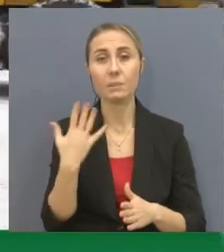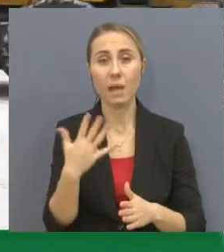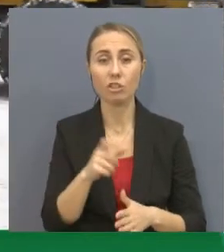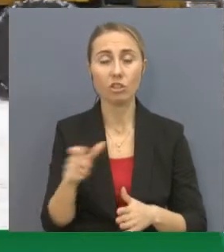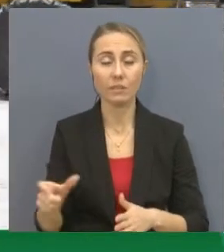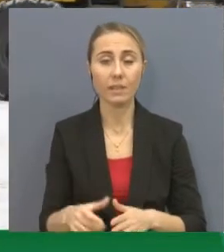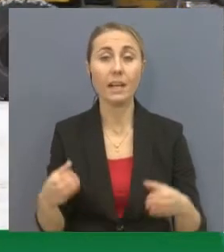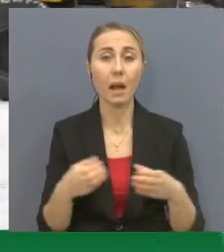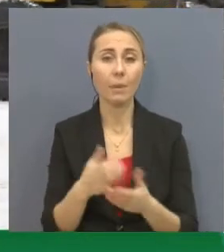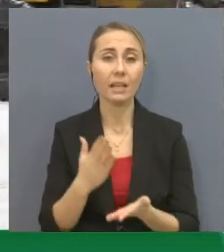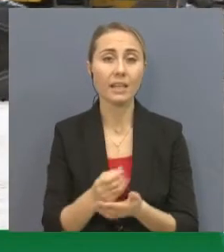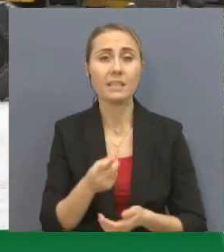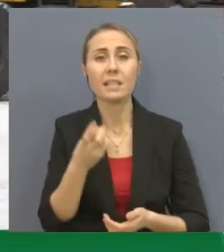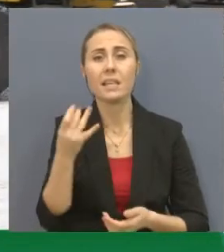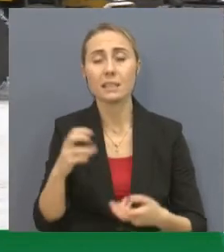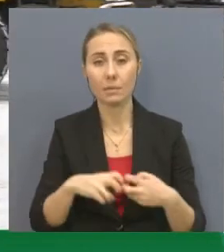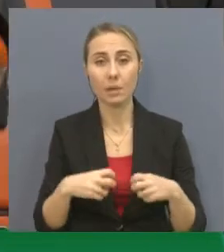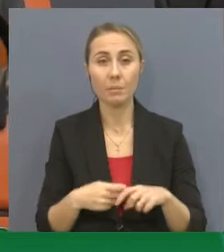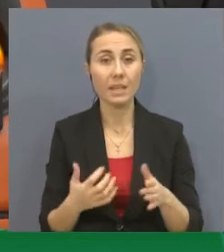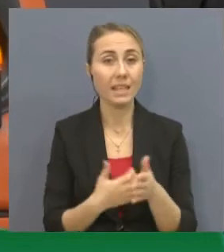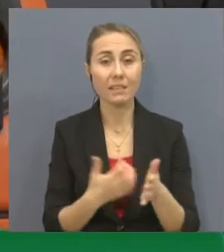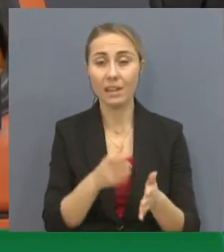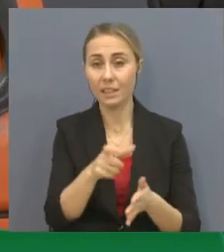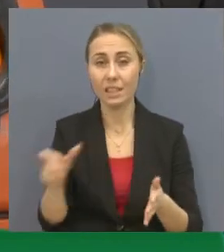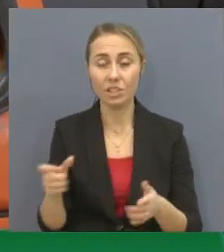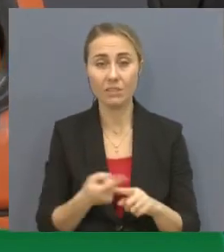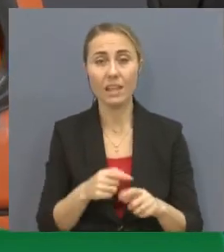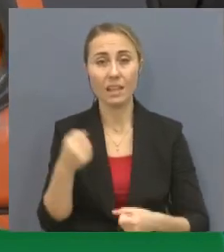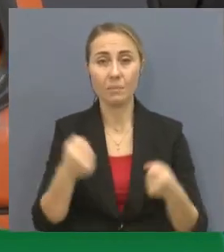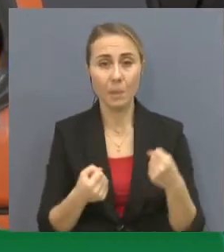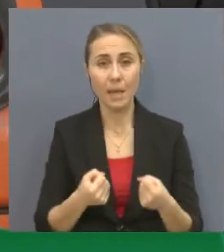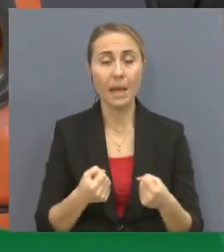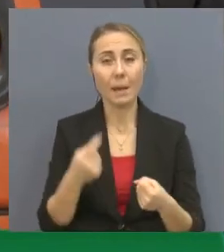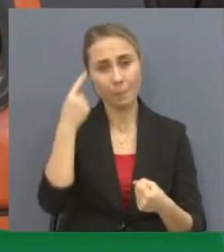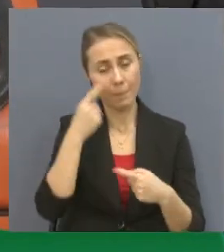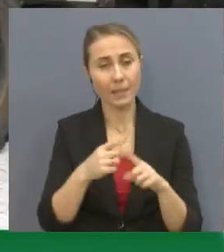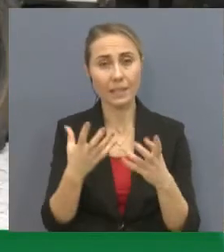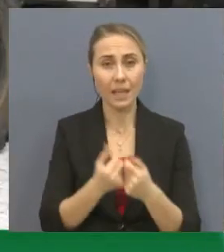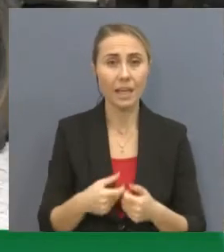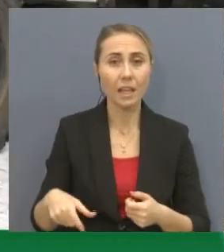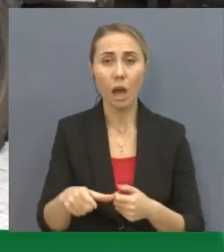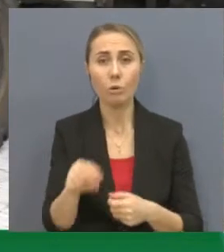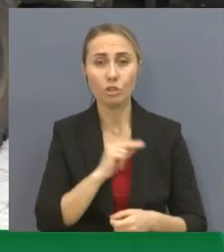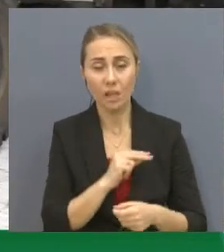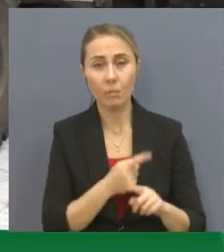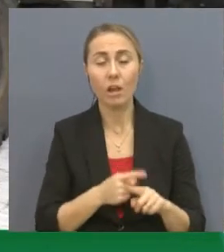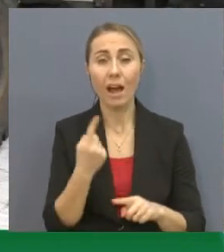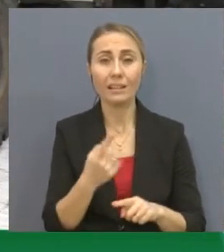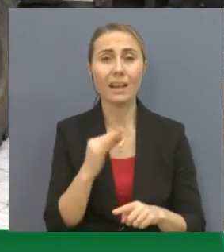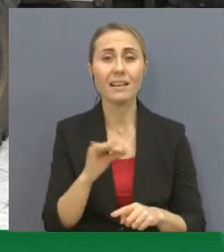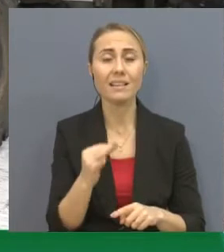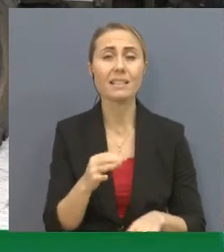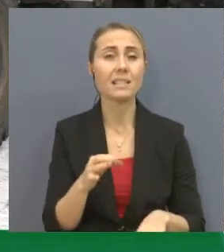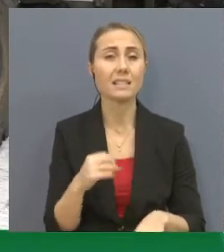компании есть несколько насущных проблем нехватка кадров а это водители механизаторы дорожный рабочий еще одна из наболевших